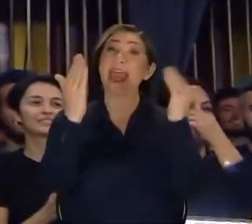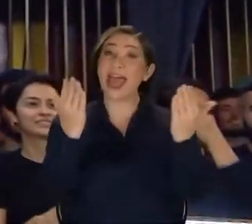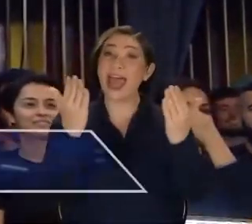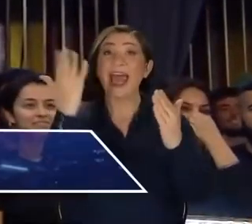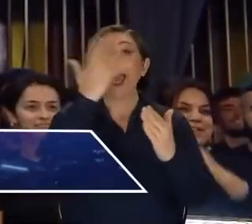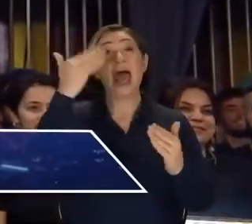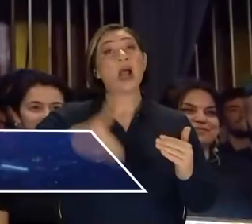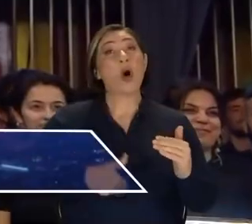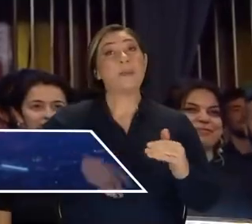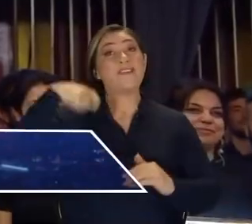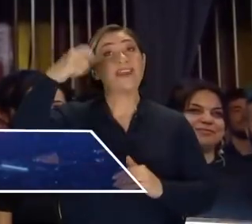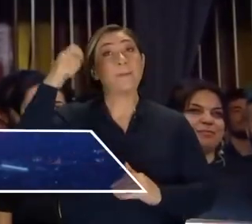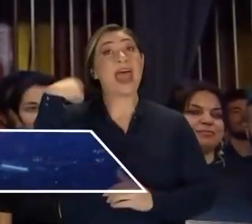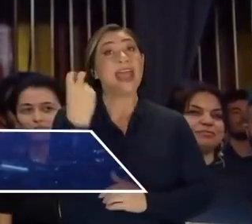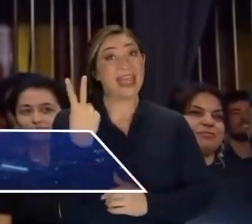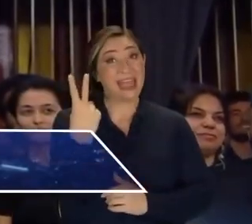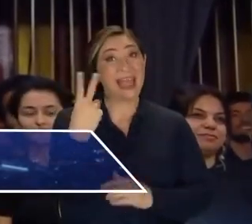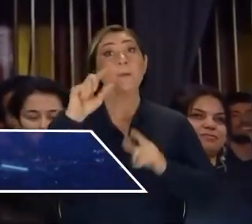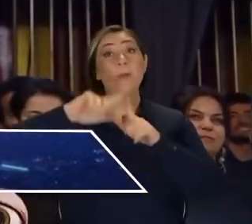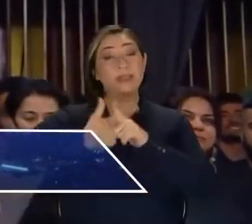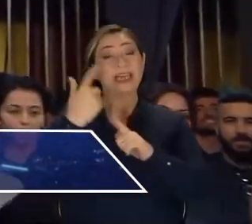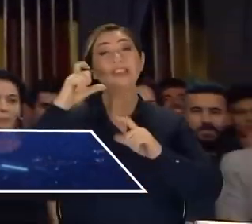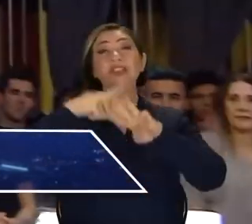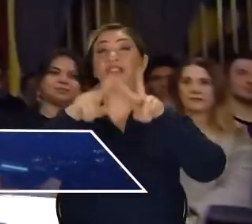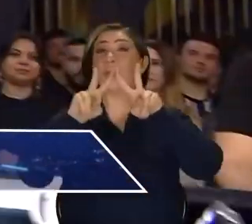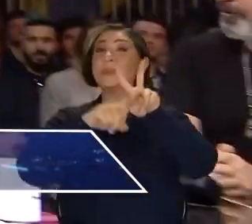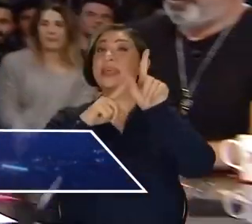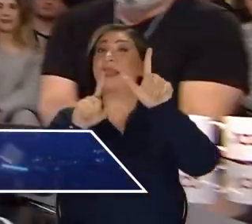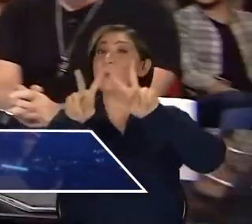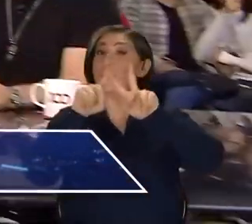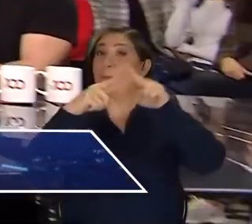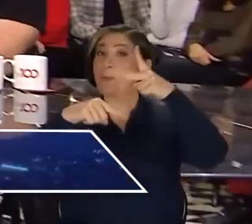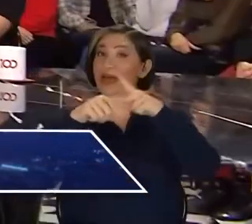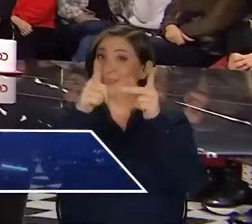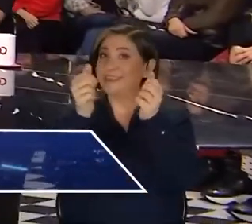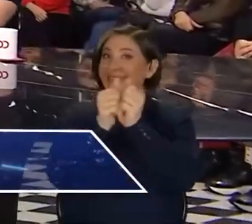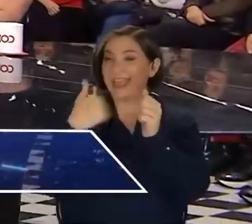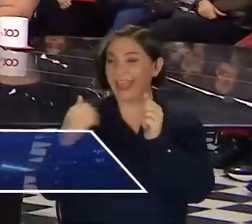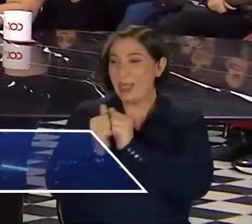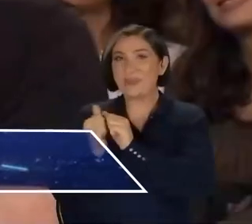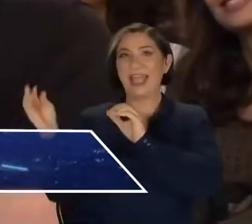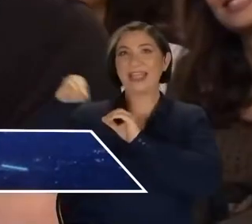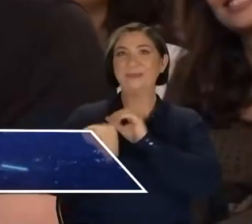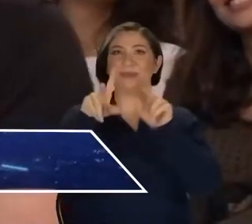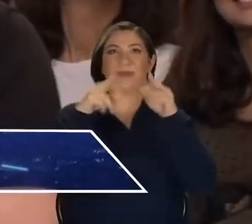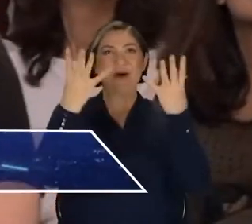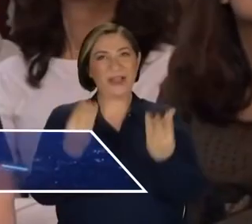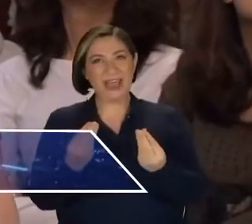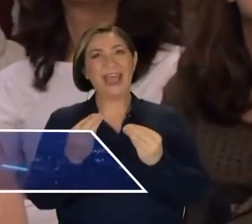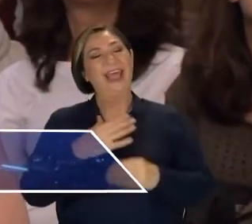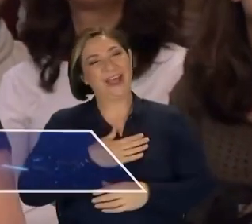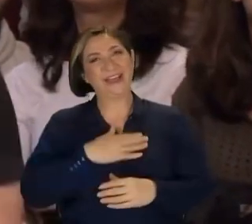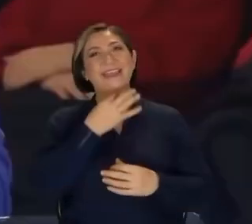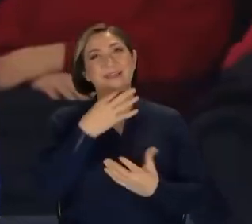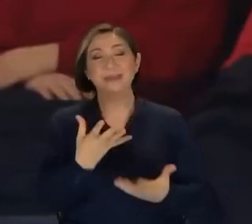Beyler, Kara Komik Filmler 2 projesiyle Cem Yılmaz, hoş geldin. Hoş bulduk. Yanımda getirmişim gibi oldu evet, projeyi. Evet ama. Eyvallah, güzel oldu.